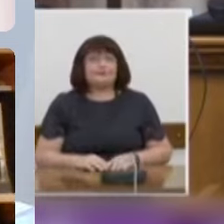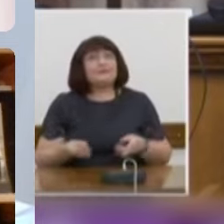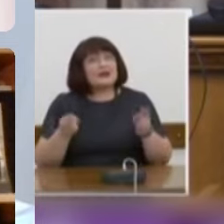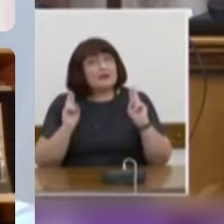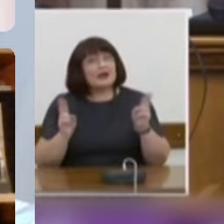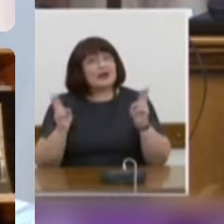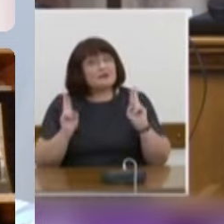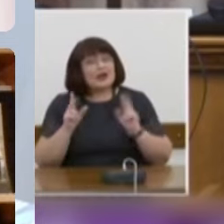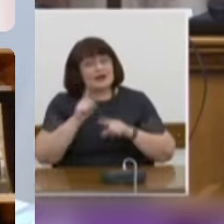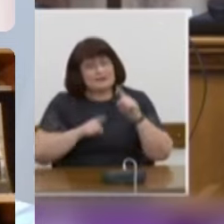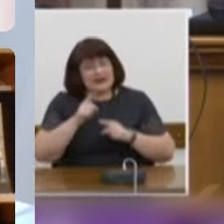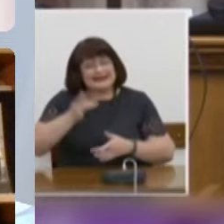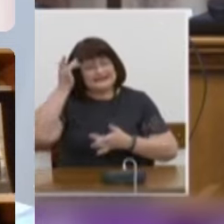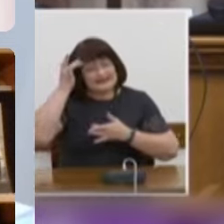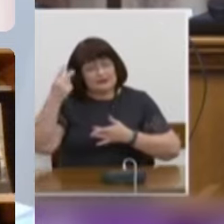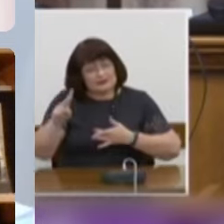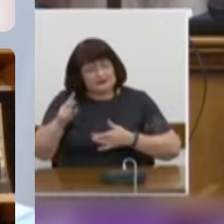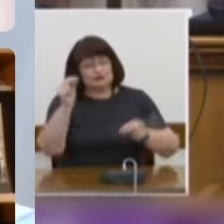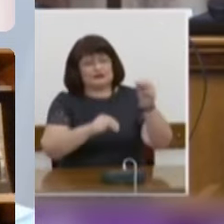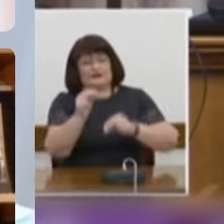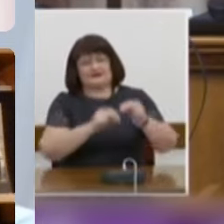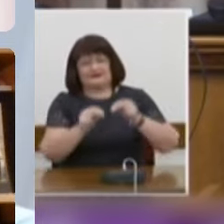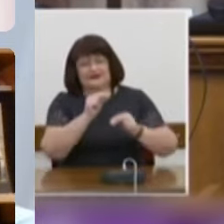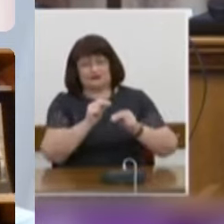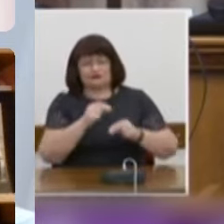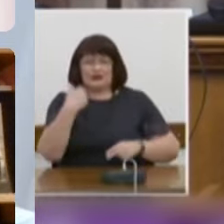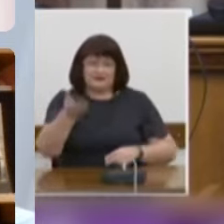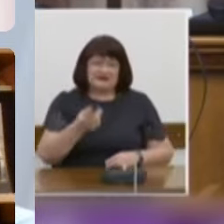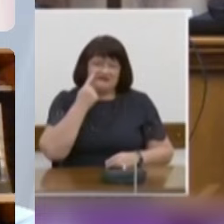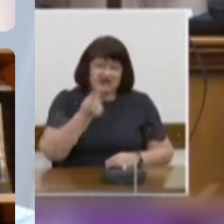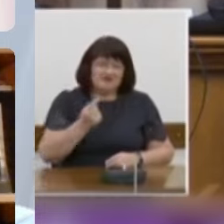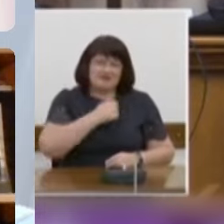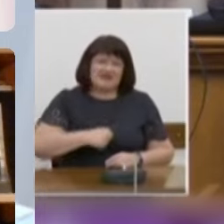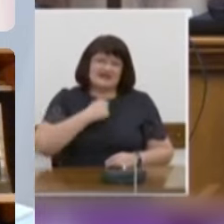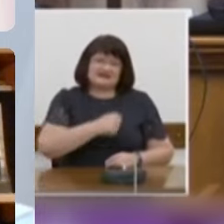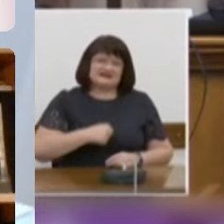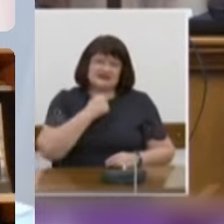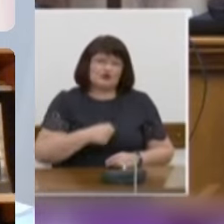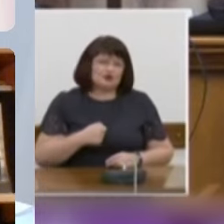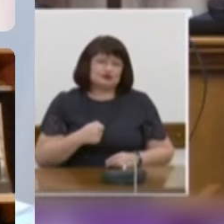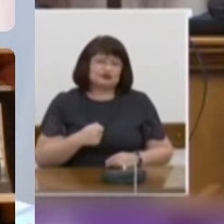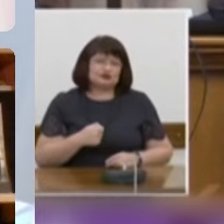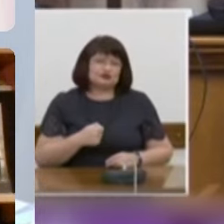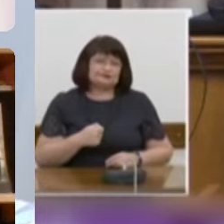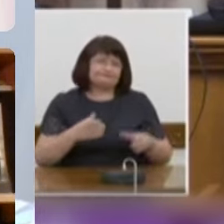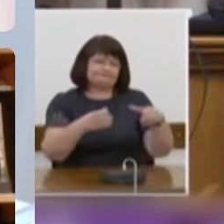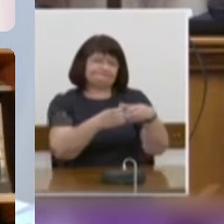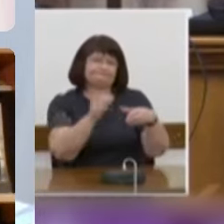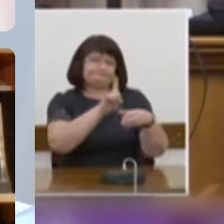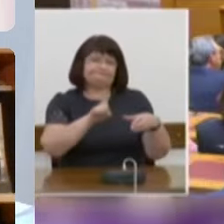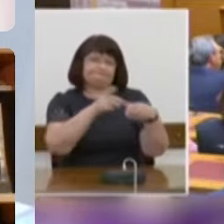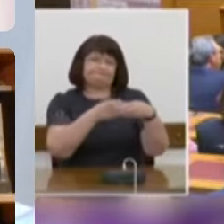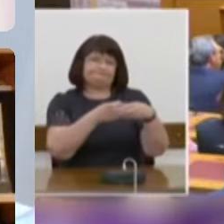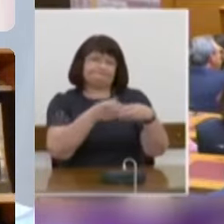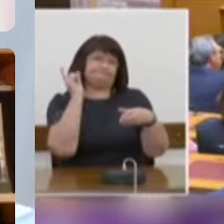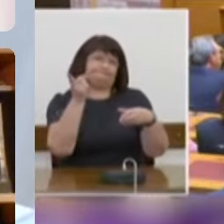πολύ ευρύτερο ζήτημα από μια νομοθέτηση. Είναι πολύ ευρύτερο. Έχει σχέση και με την γενική παιδεία και με τις